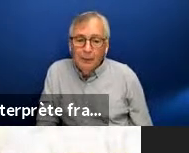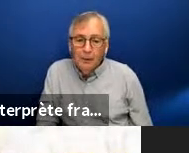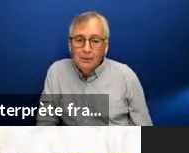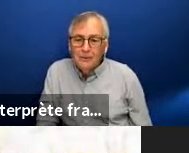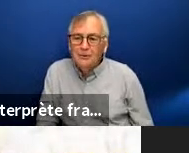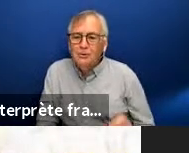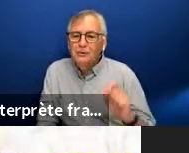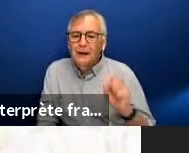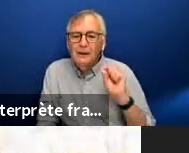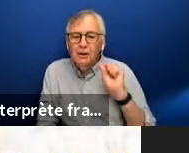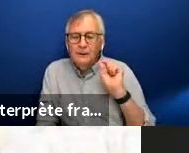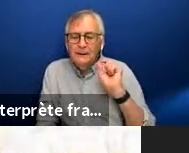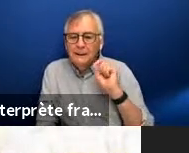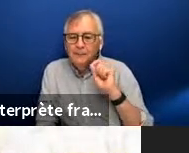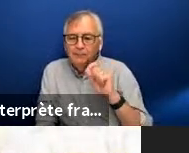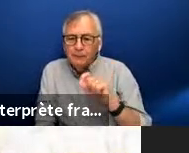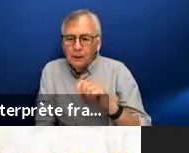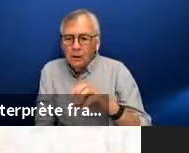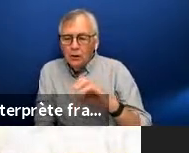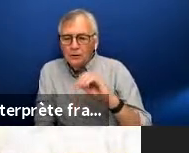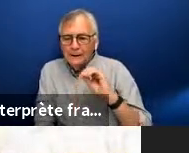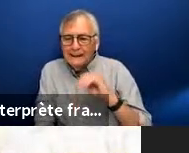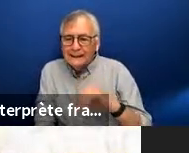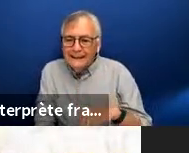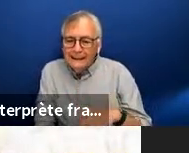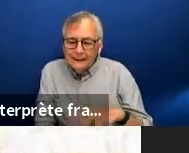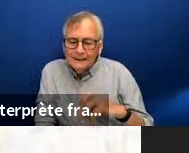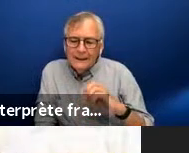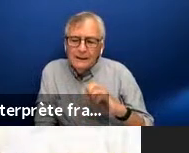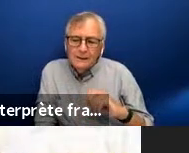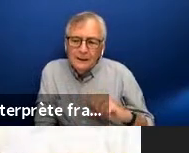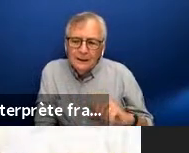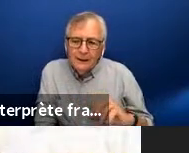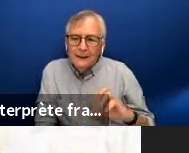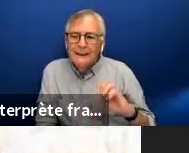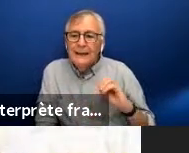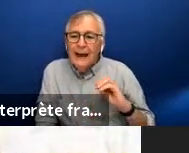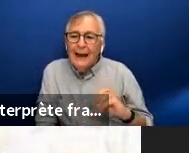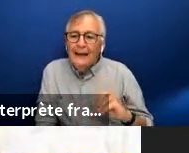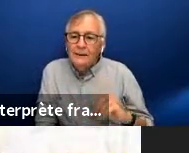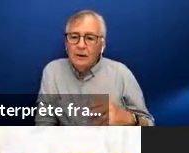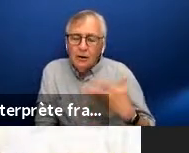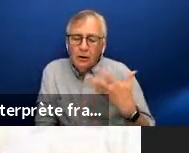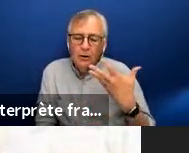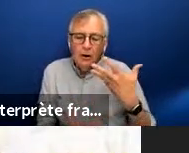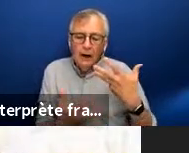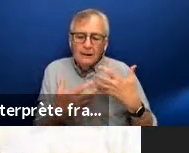frapper à la porte, souvent il y a des techniques